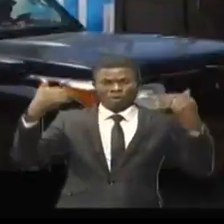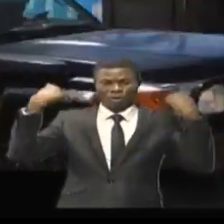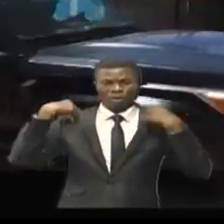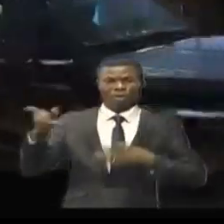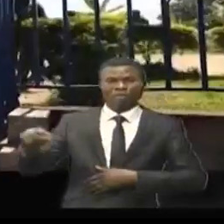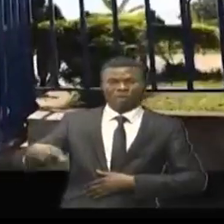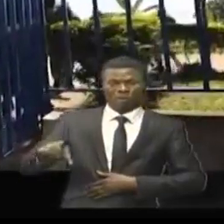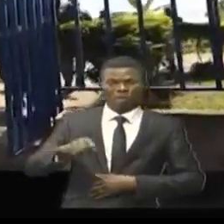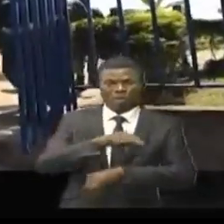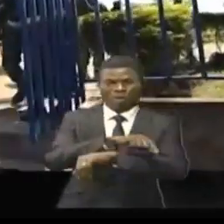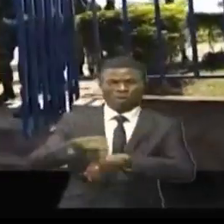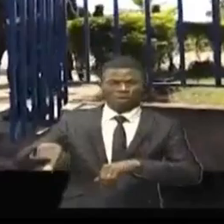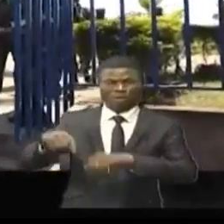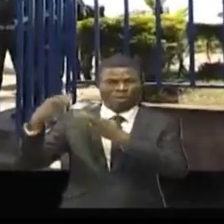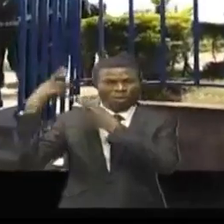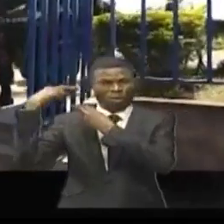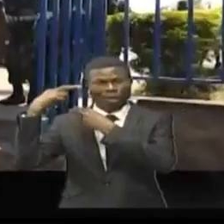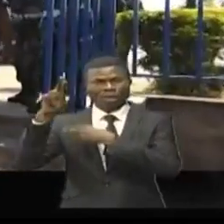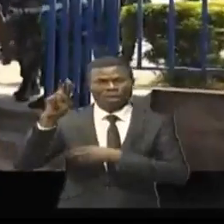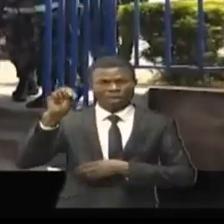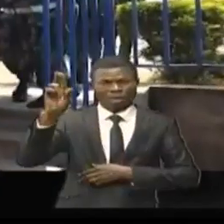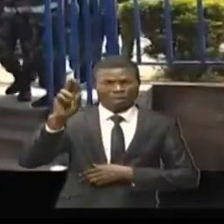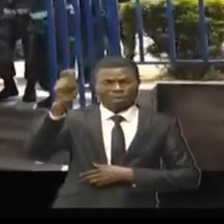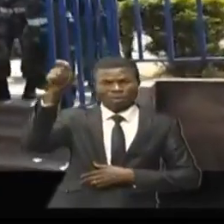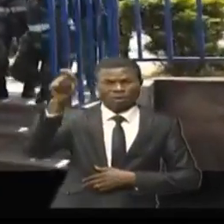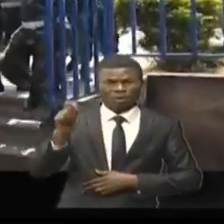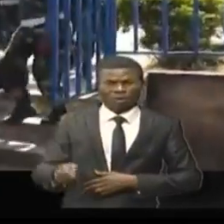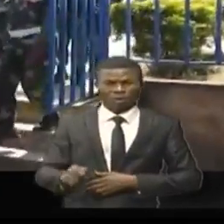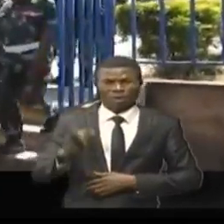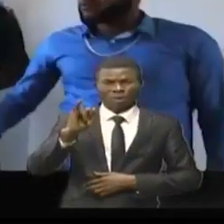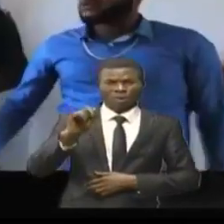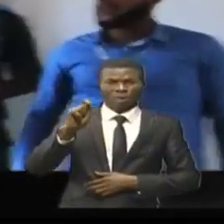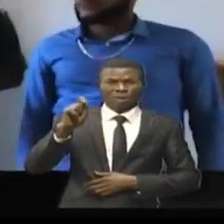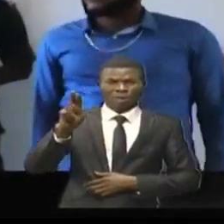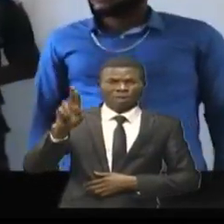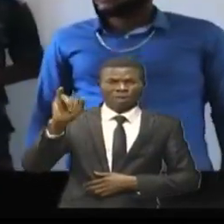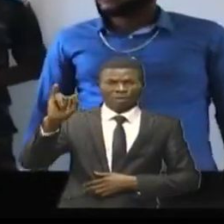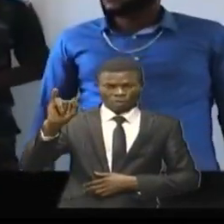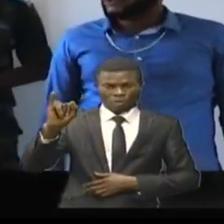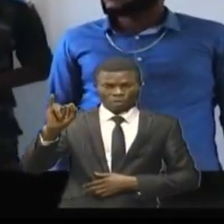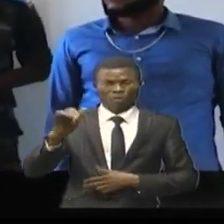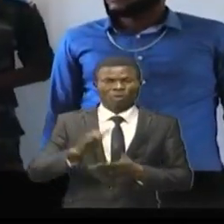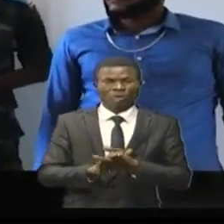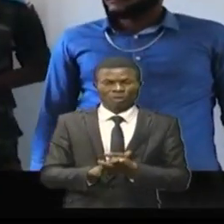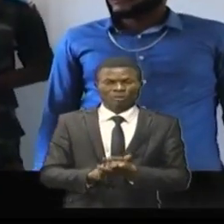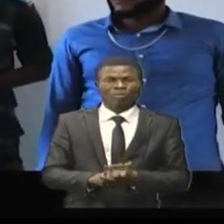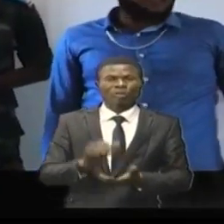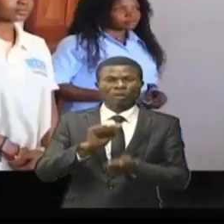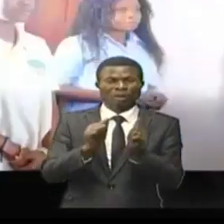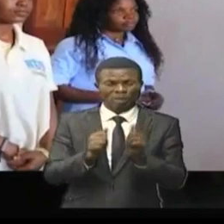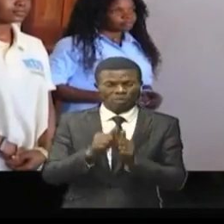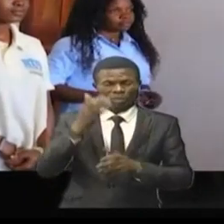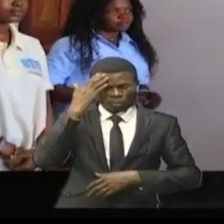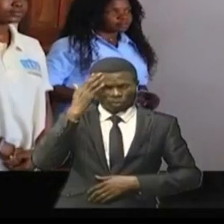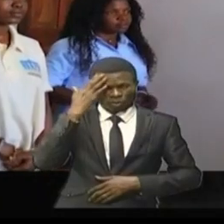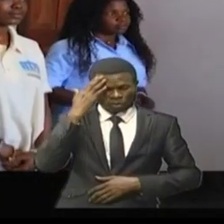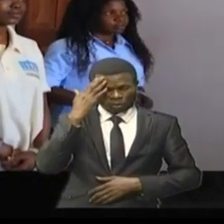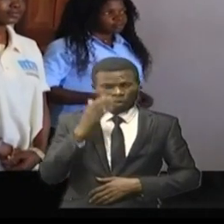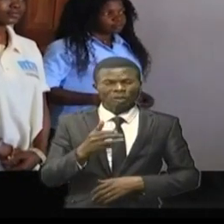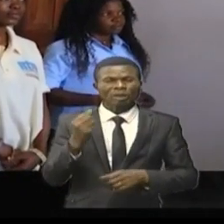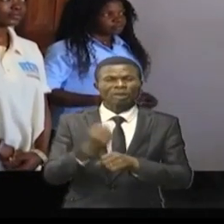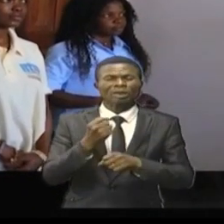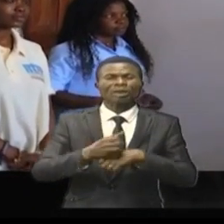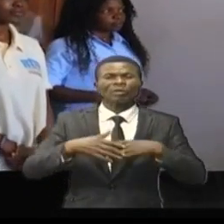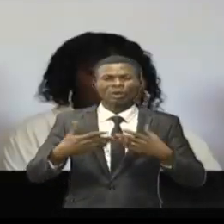aux installations de la radio-télévision FRDC Ituri, RTFI en sigle. Question de se rendre compte de son